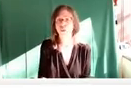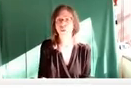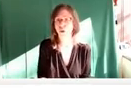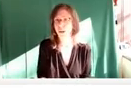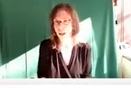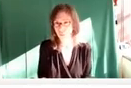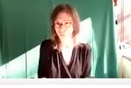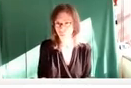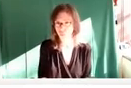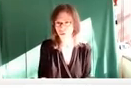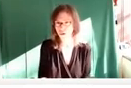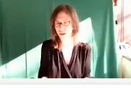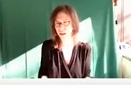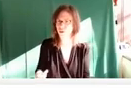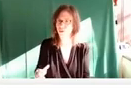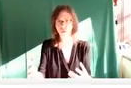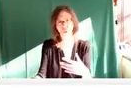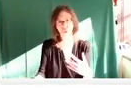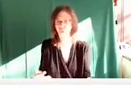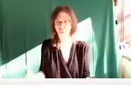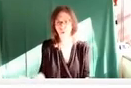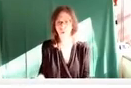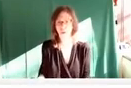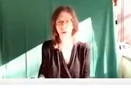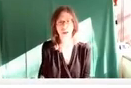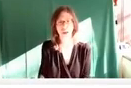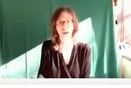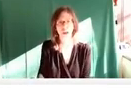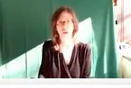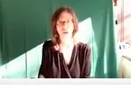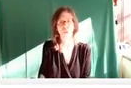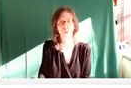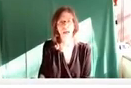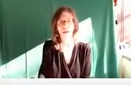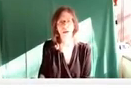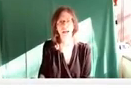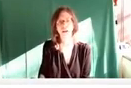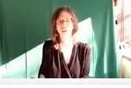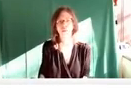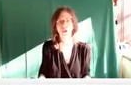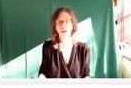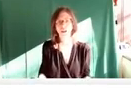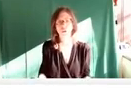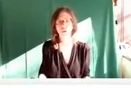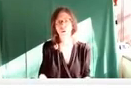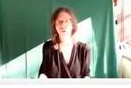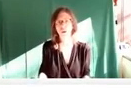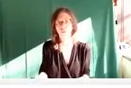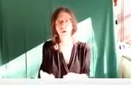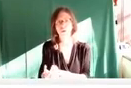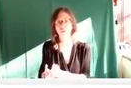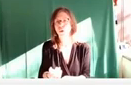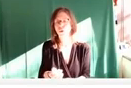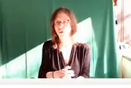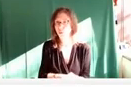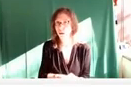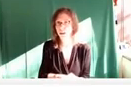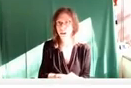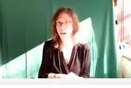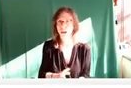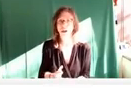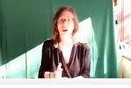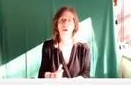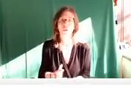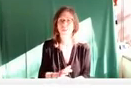anglais toutes sortes de termes qui sont utilisés de façon un peu pêle-mêle, comme vous allez retrouver «